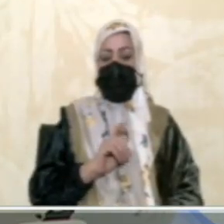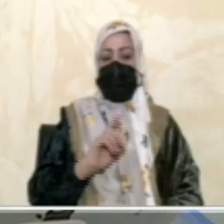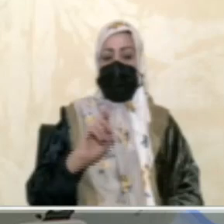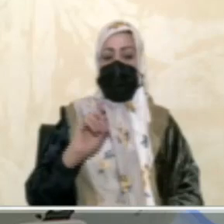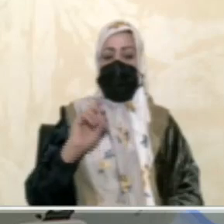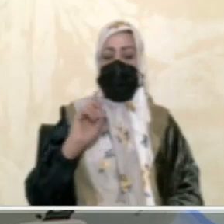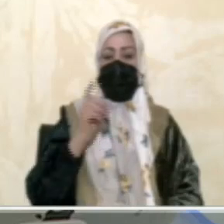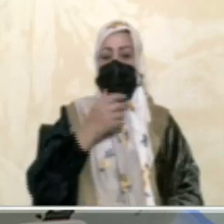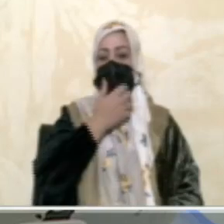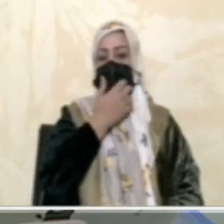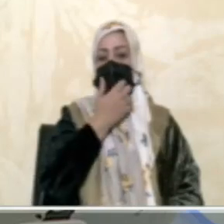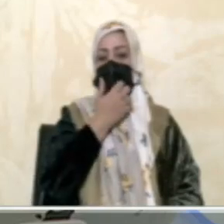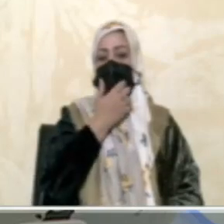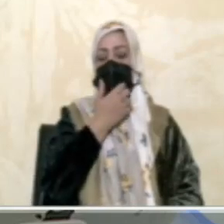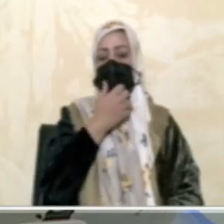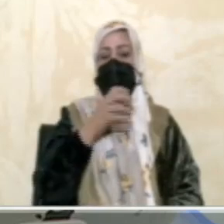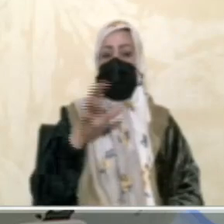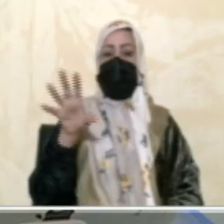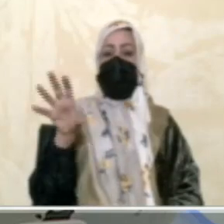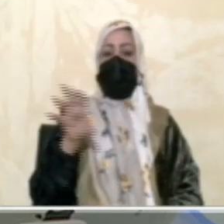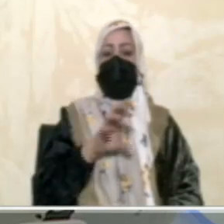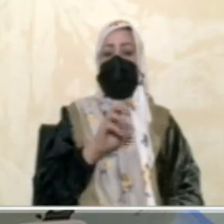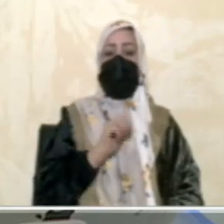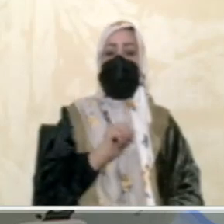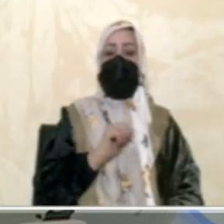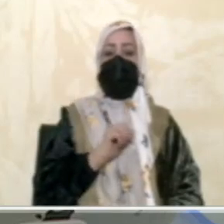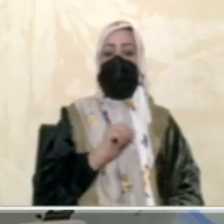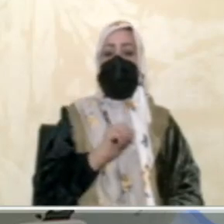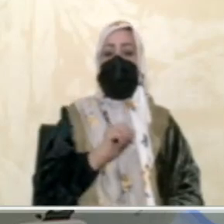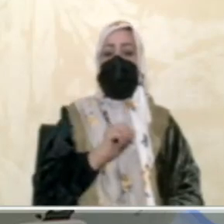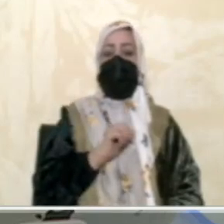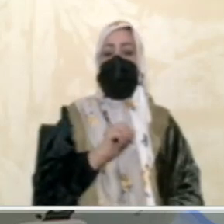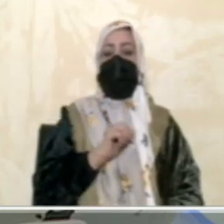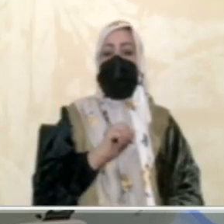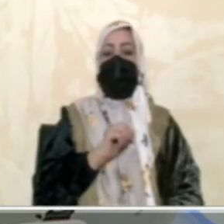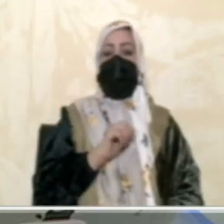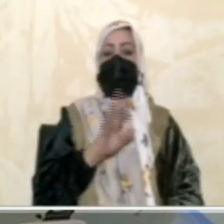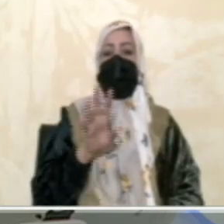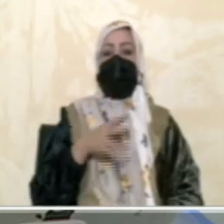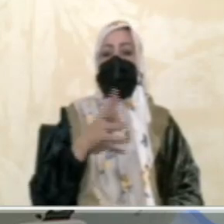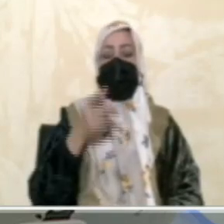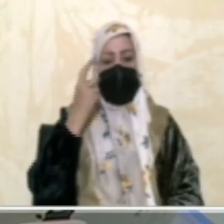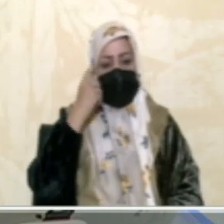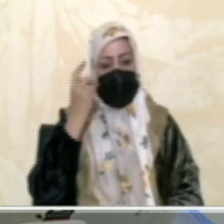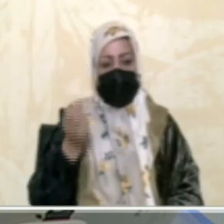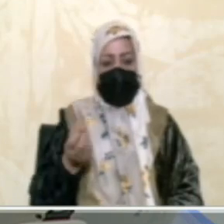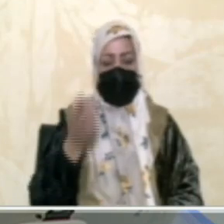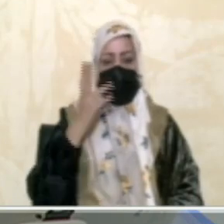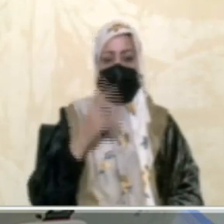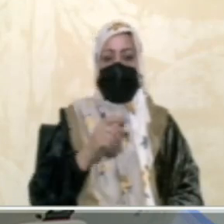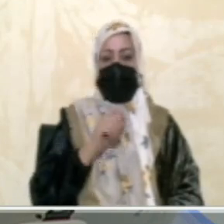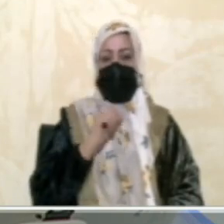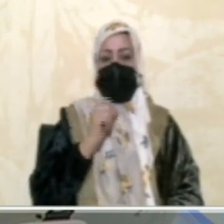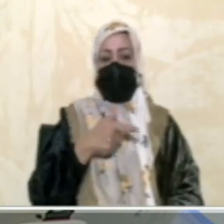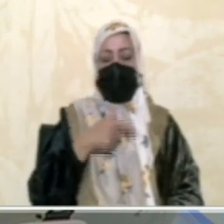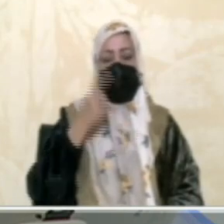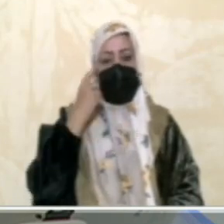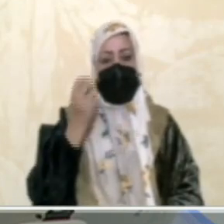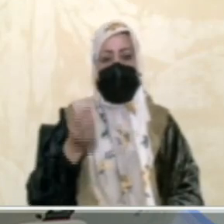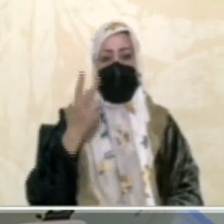كان من عيوبه انه يفتي بكذا لم يقولوا ببدعيه من يخرج زكاه الفطر نقدا